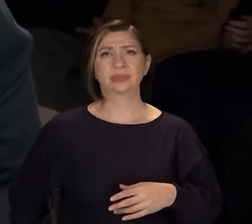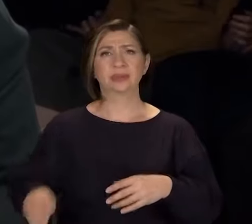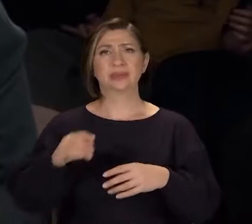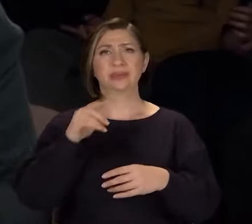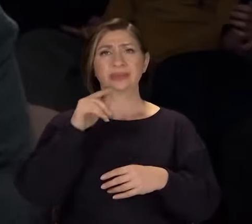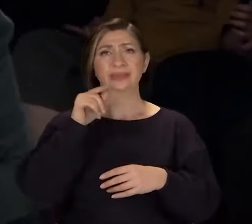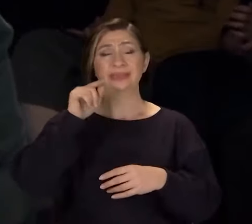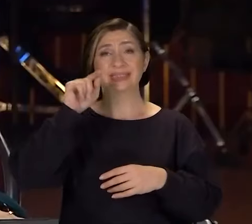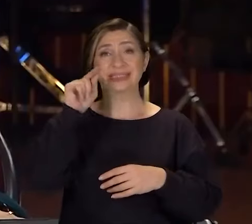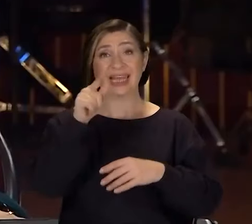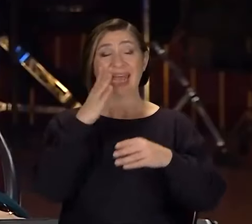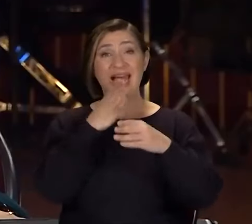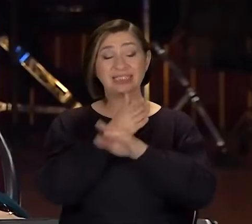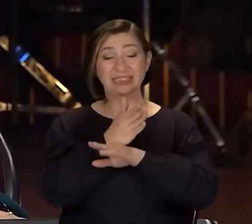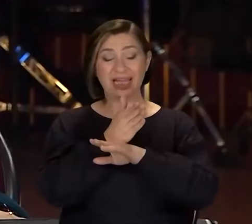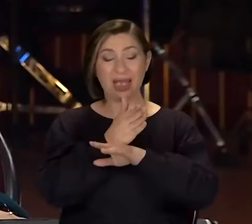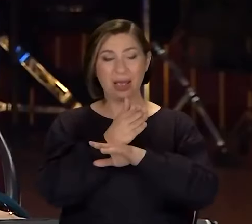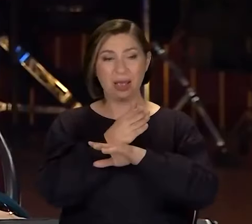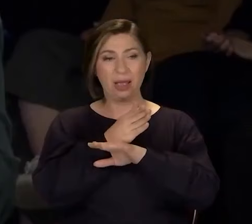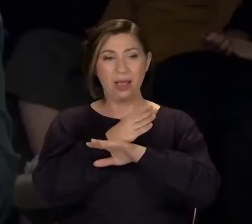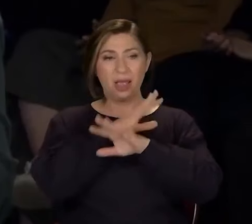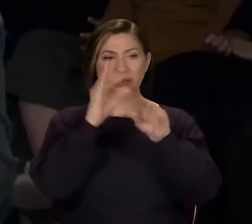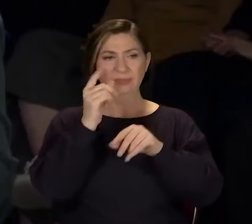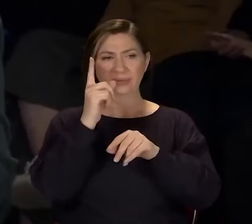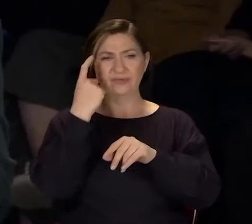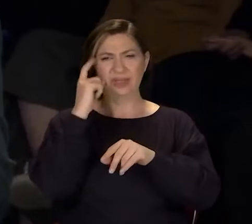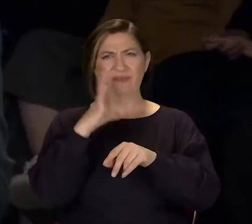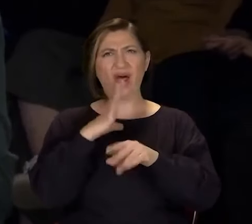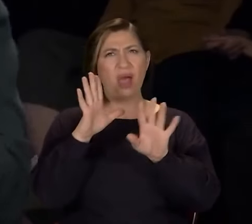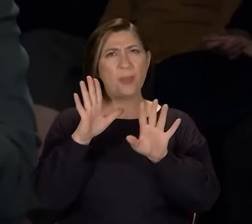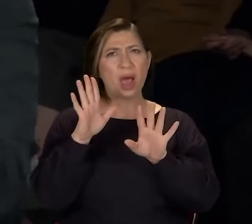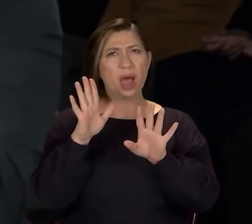sen aslında geldiğin zaman bu kadar her şeyi biliyorsun. Bir fikir sahibisin ama